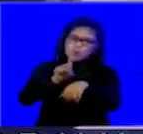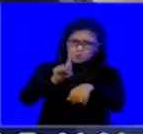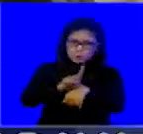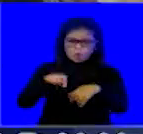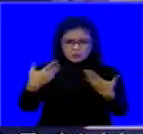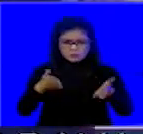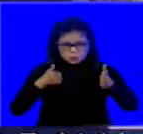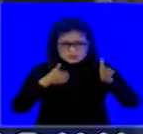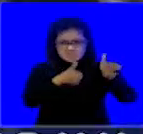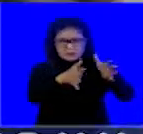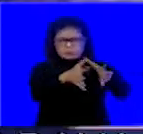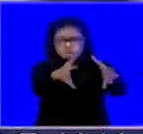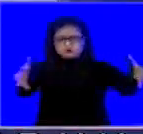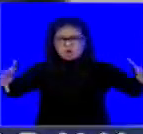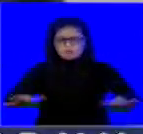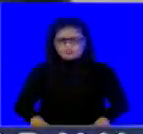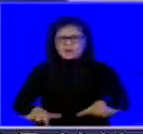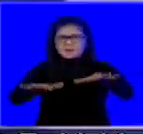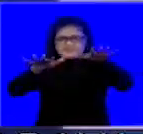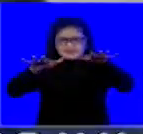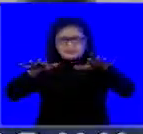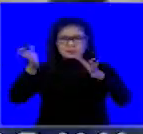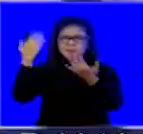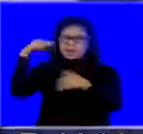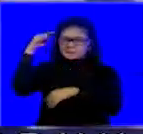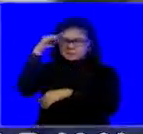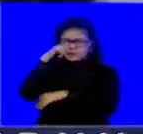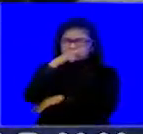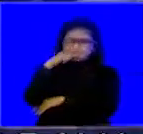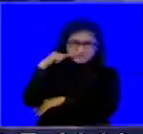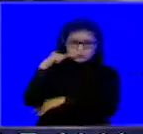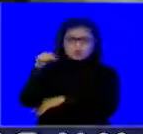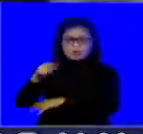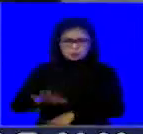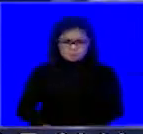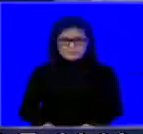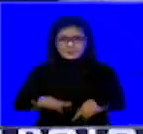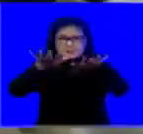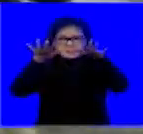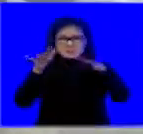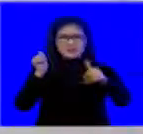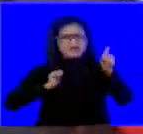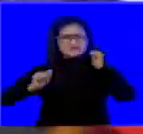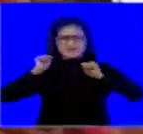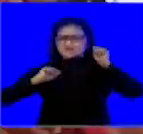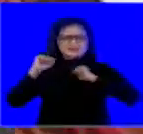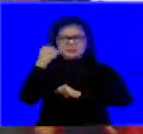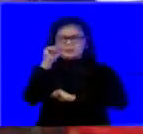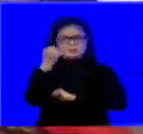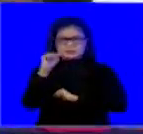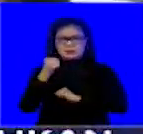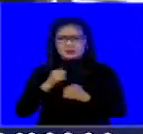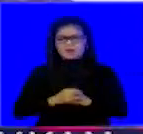raya. Banjir sejak Minggu dini hari hingga Senin pagi melumpuhkan aktivitas warga. Ya, kondisinya